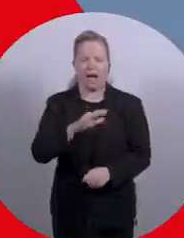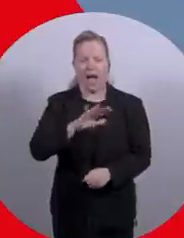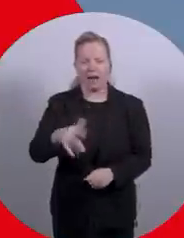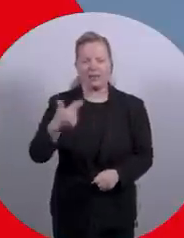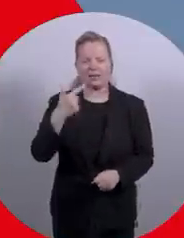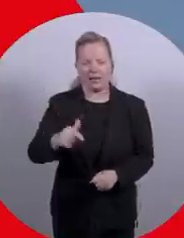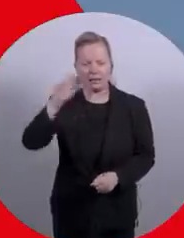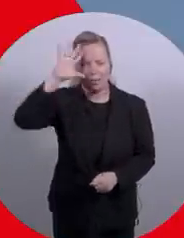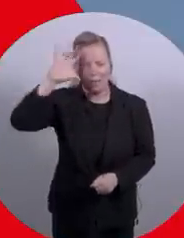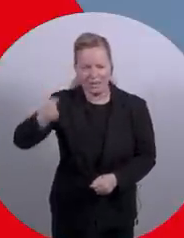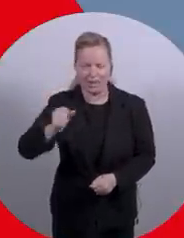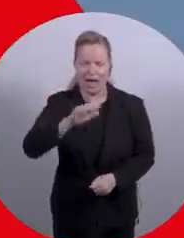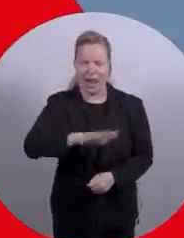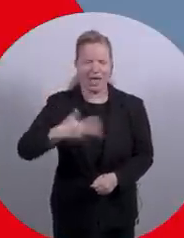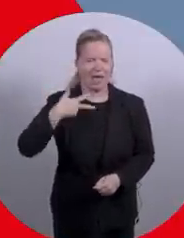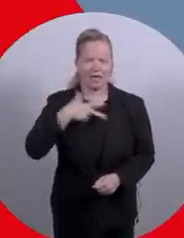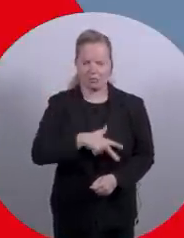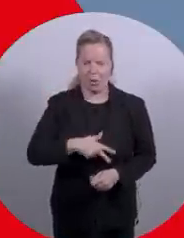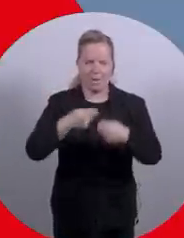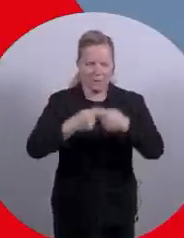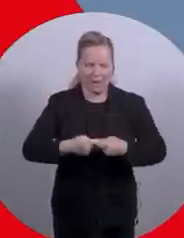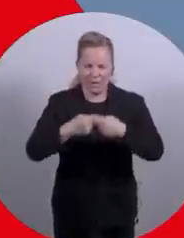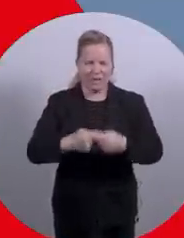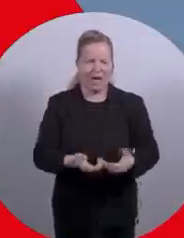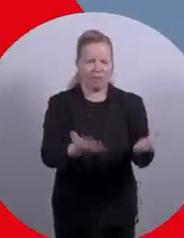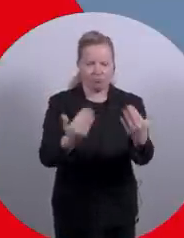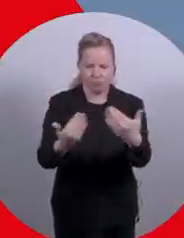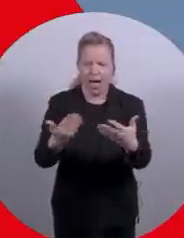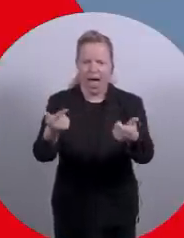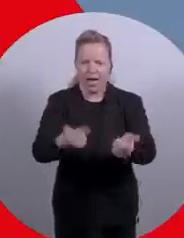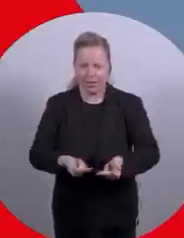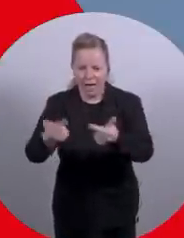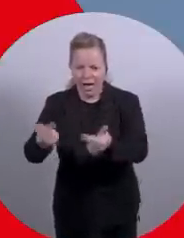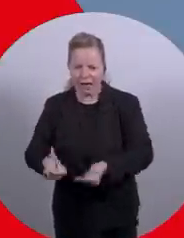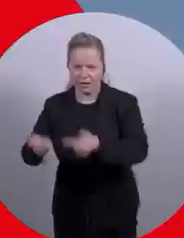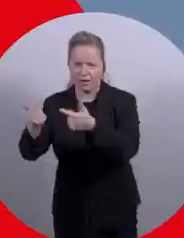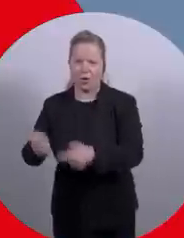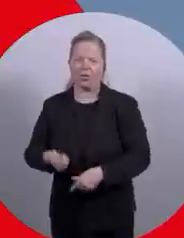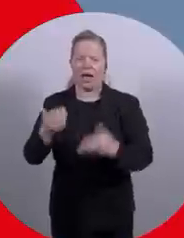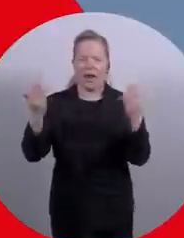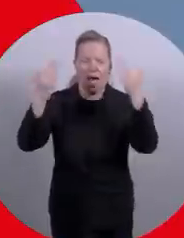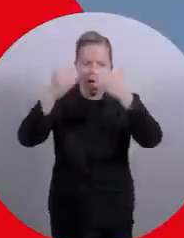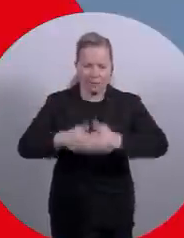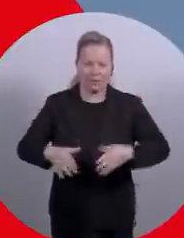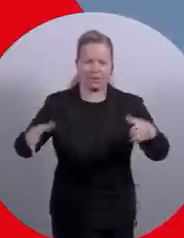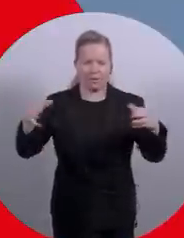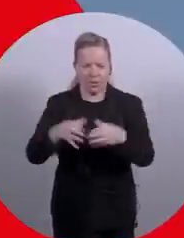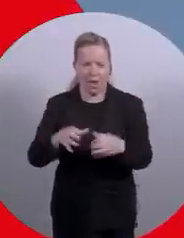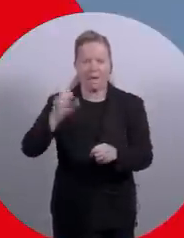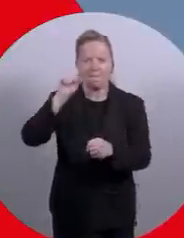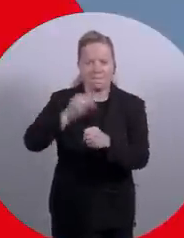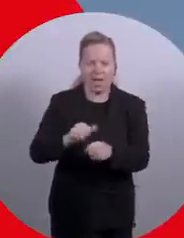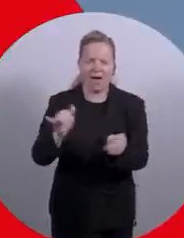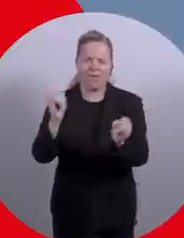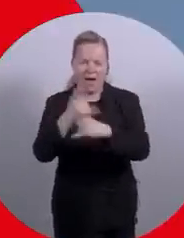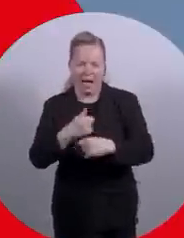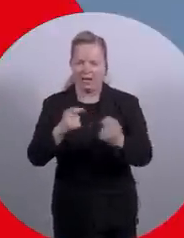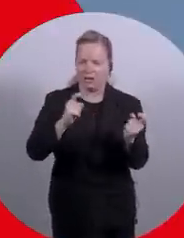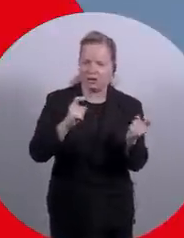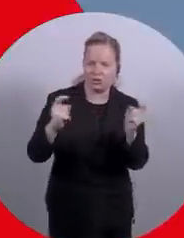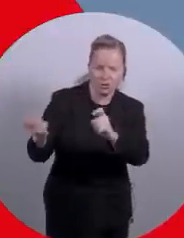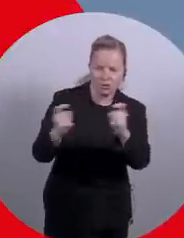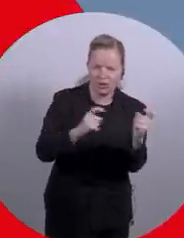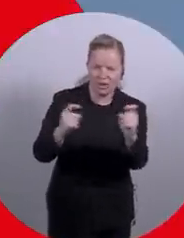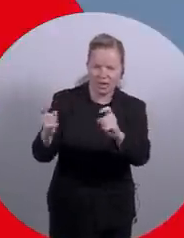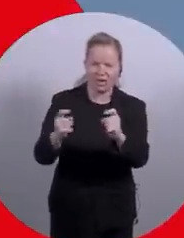20 Bezirken alle spö-mitglieder eingeladen waren und einen Abend mit mir bei Bier und Wein darüber diskutiert haben in welche Richtung